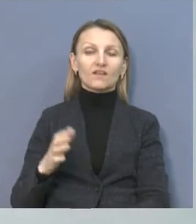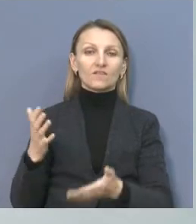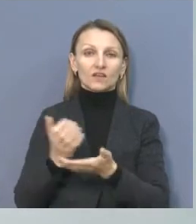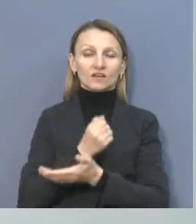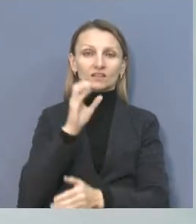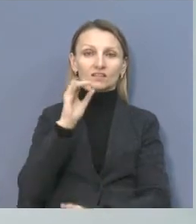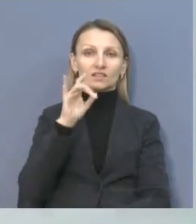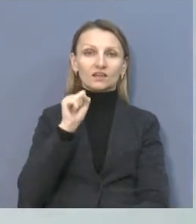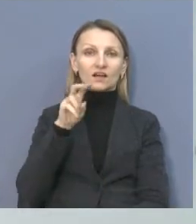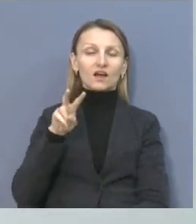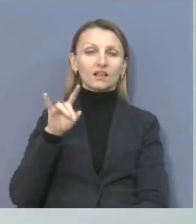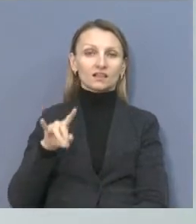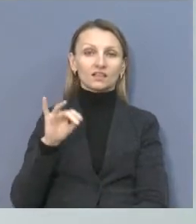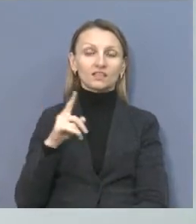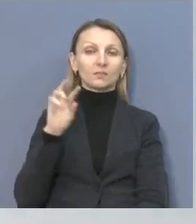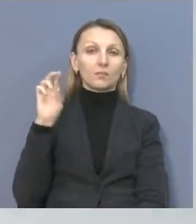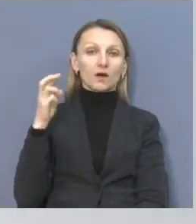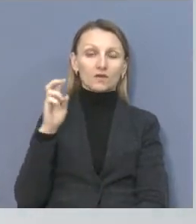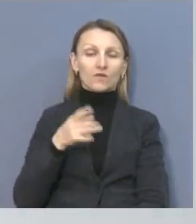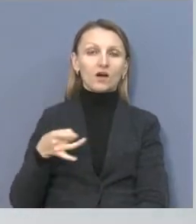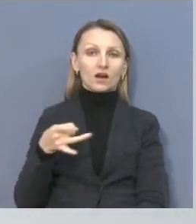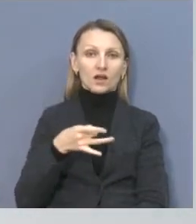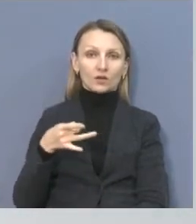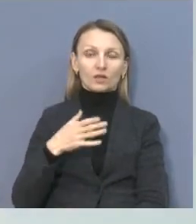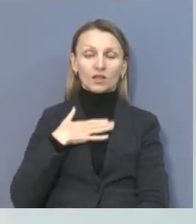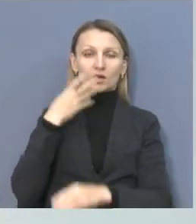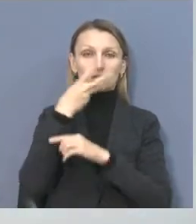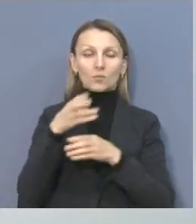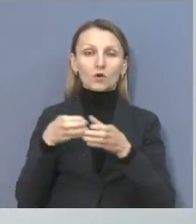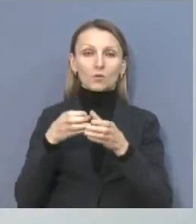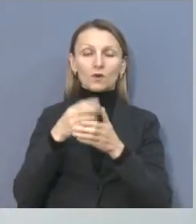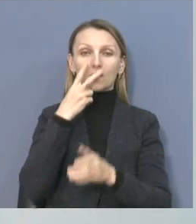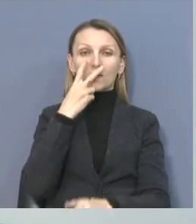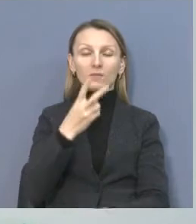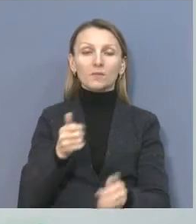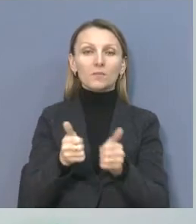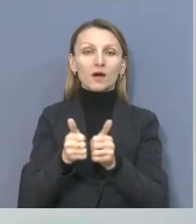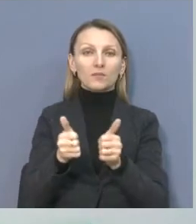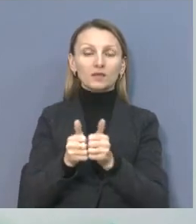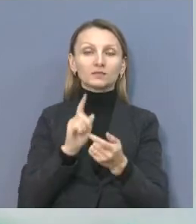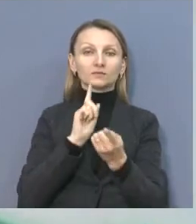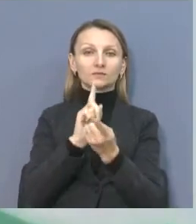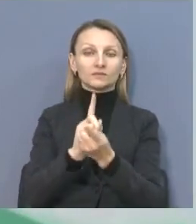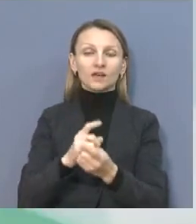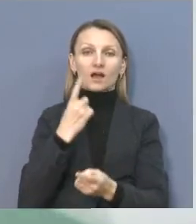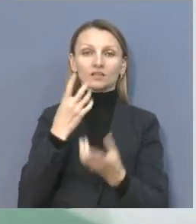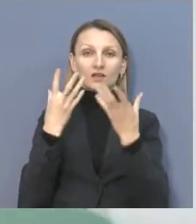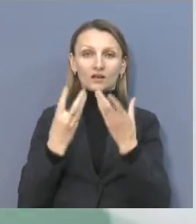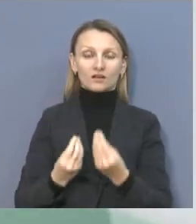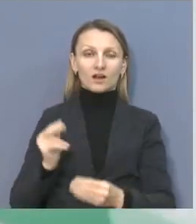тиралл и жил до спаев из бурабайского района съемочная группа познакомилась с ним поближе проведя с ним 1 рабочий